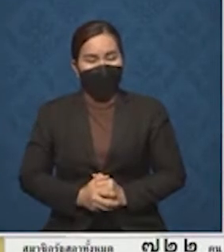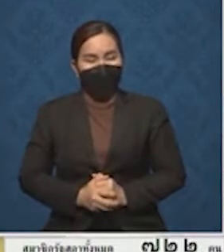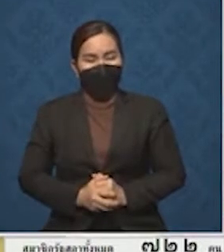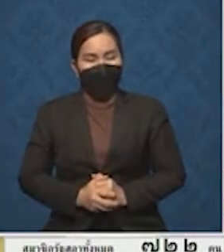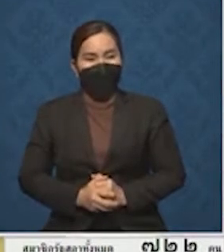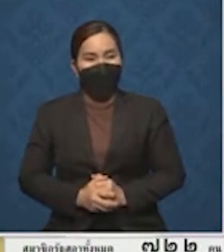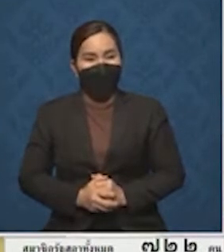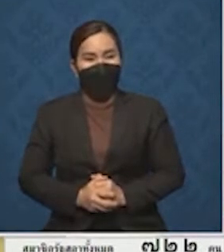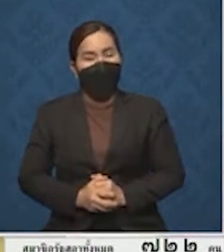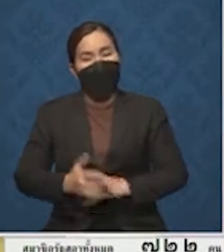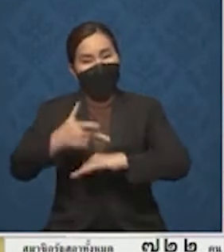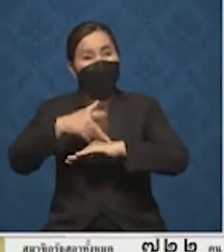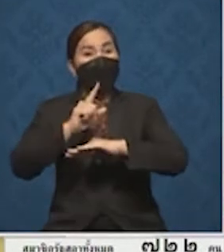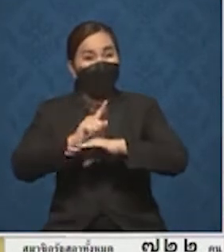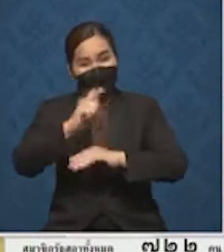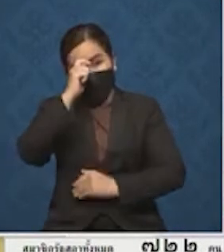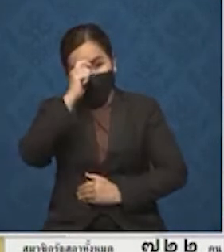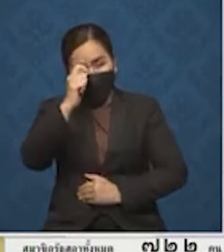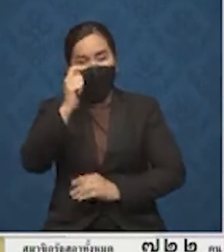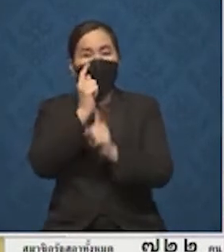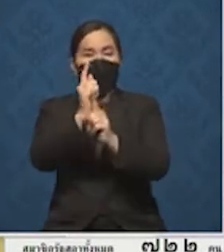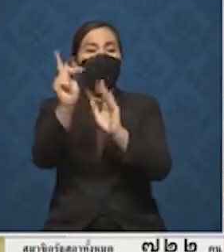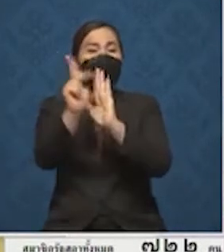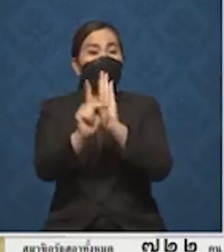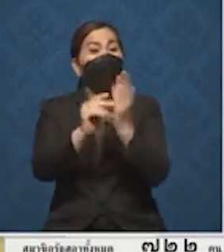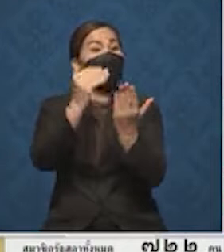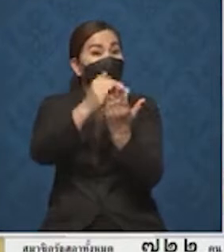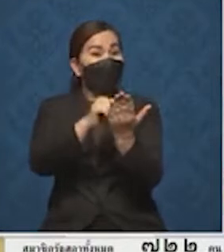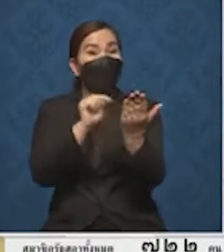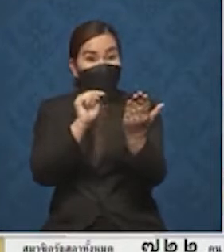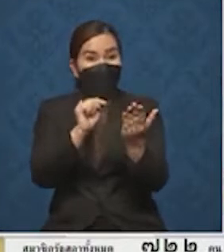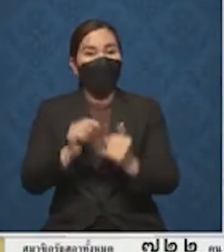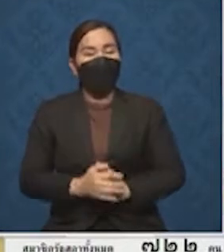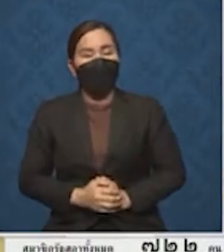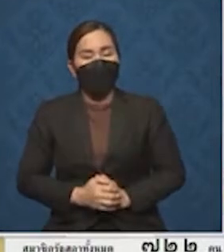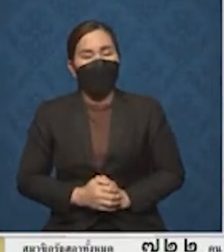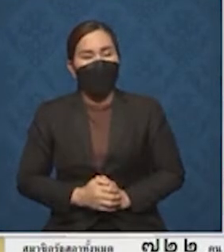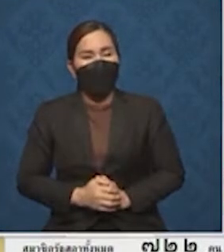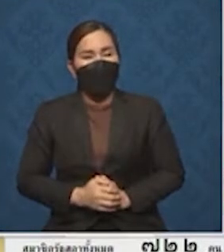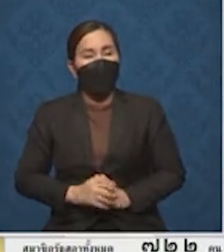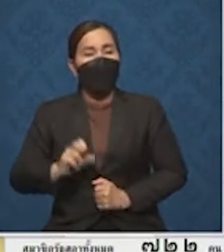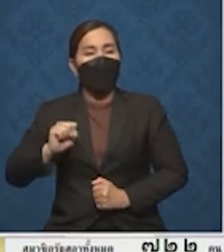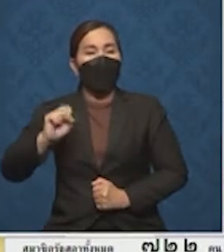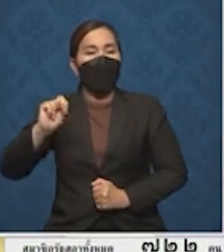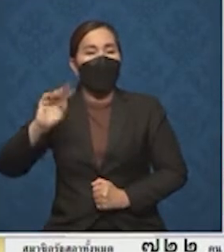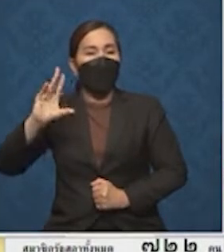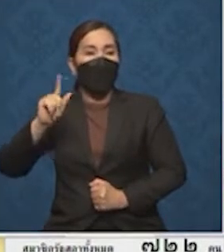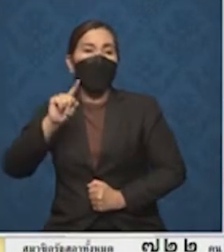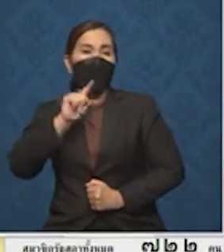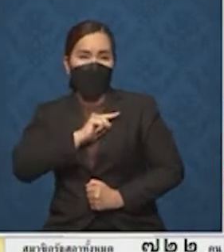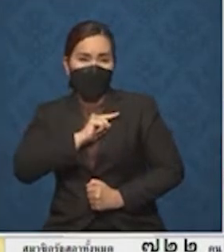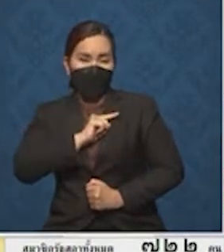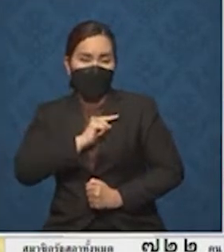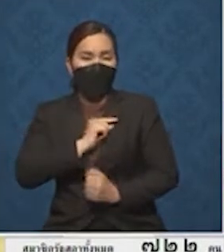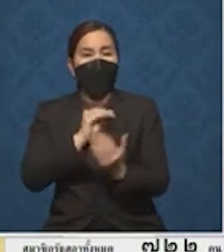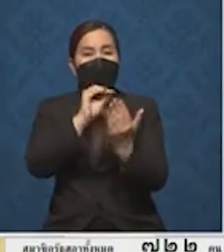ธรธารณทกรบกฎหมายชำบบนี้ออกโดยสอนช.เพื่อมาให้